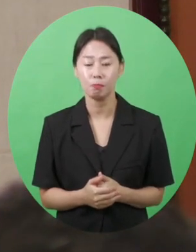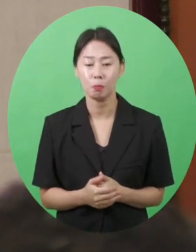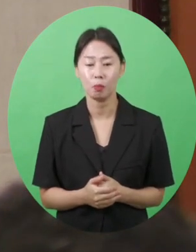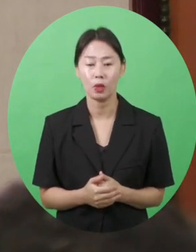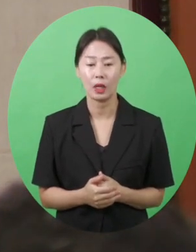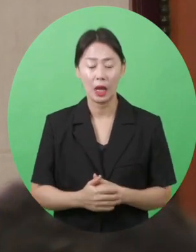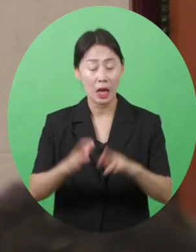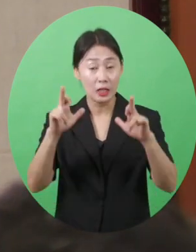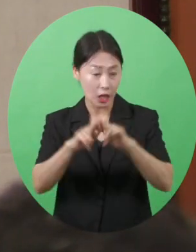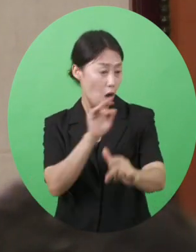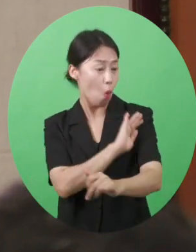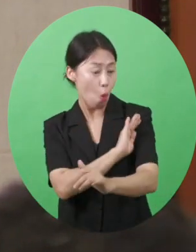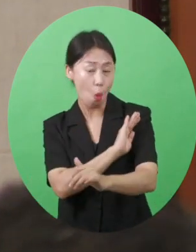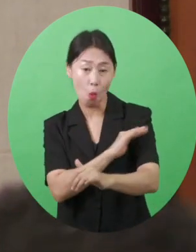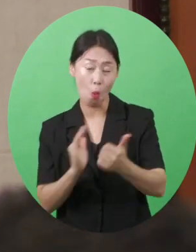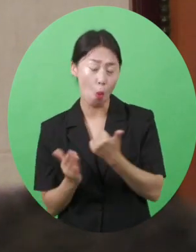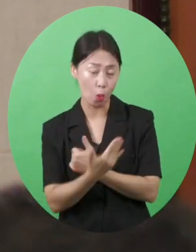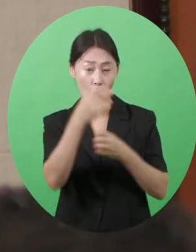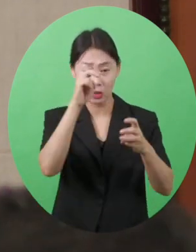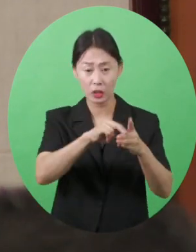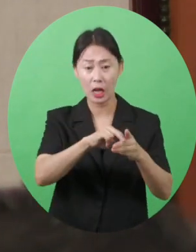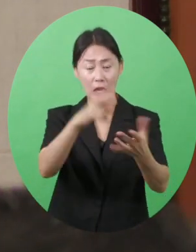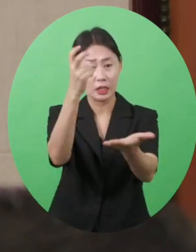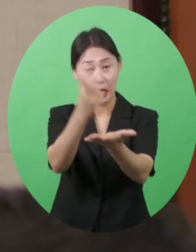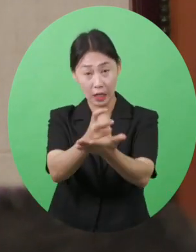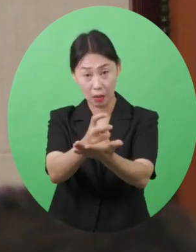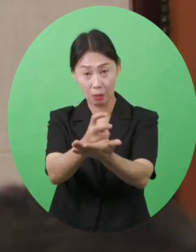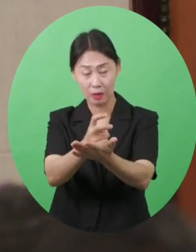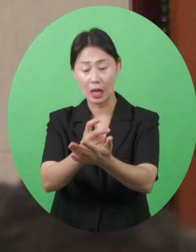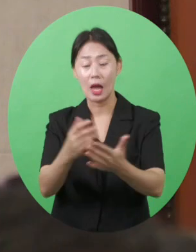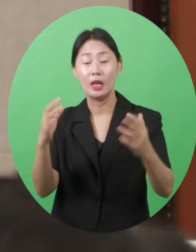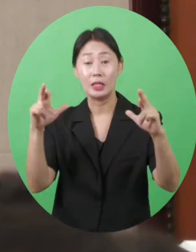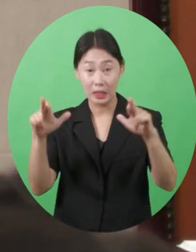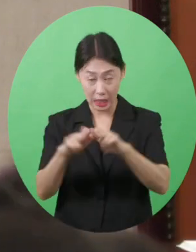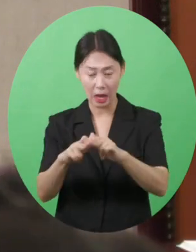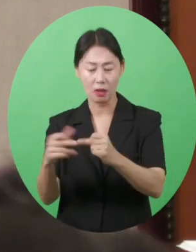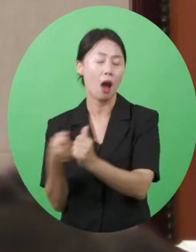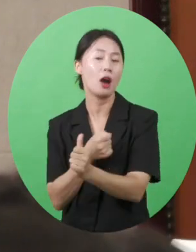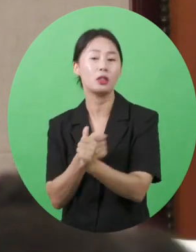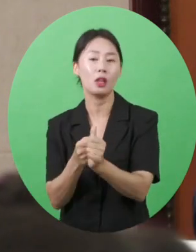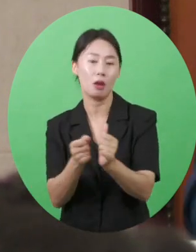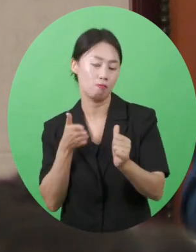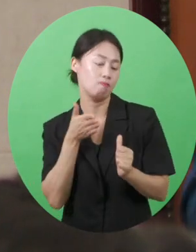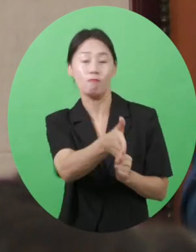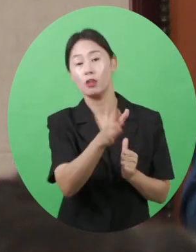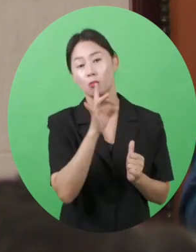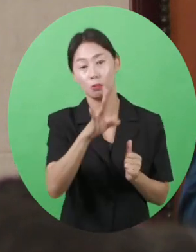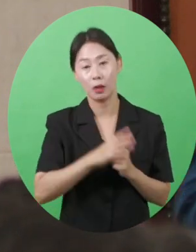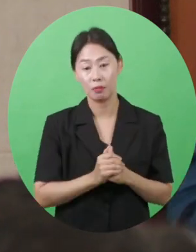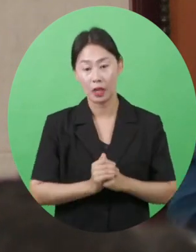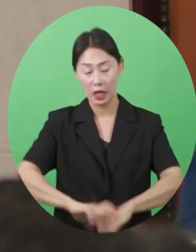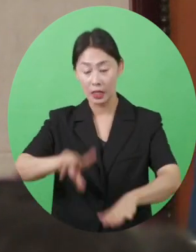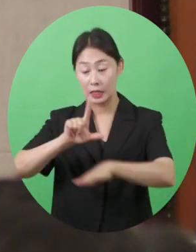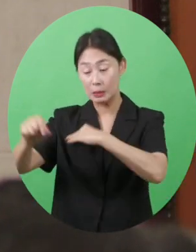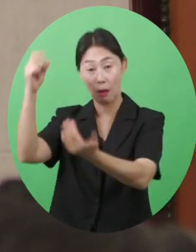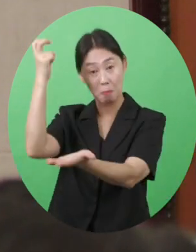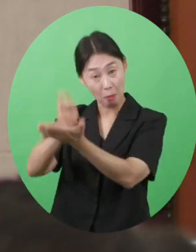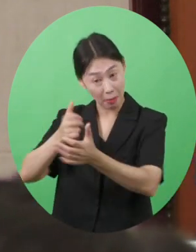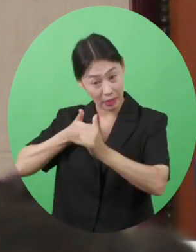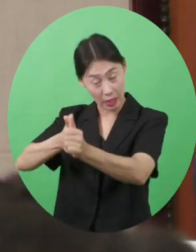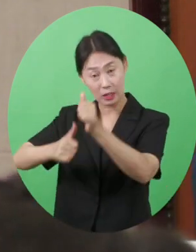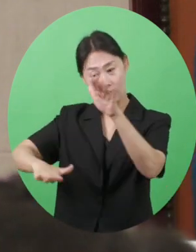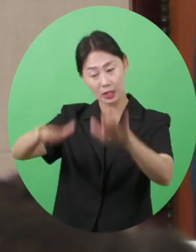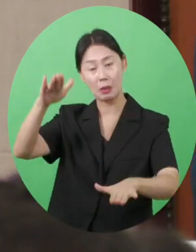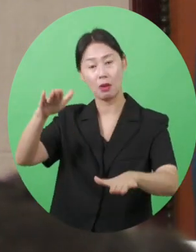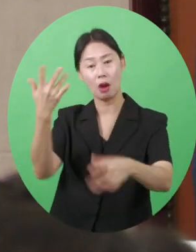들어집니다. 공공기관이 현재 장애인복지법상에는 학대와 관련된 업무만을 하도록 되어 있습니다. 또 이제 지방 조례에 따라서